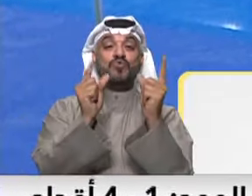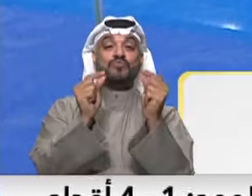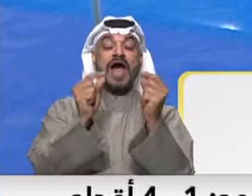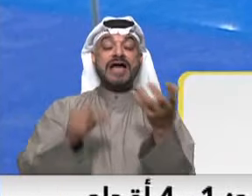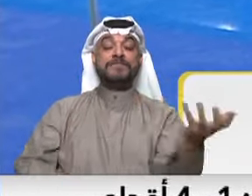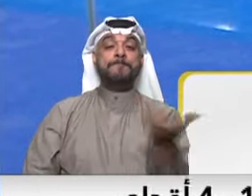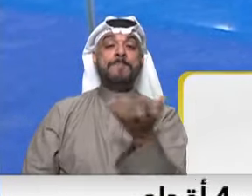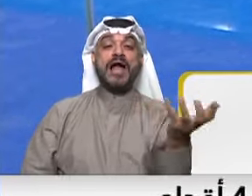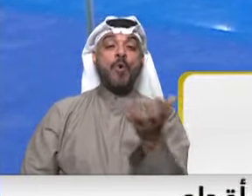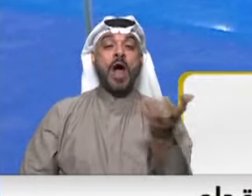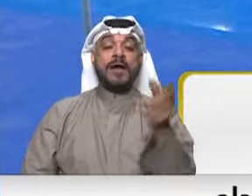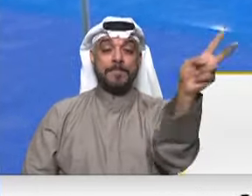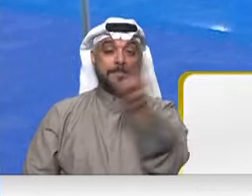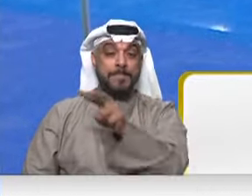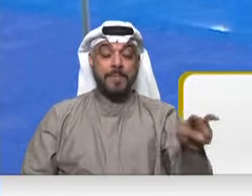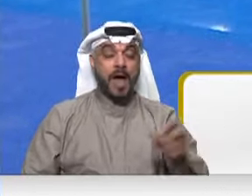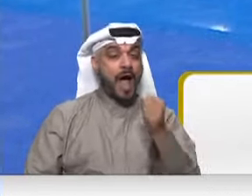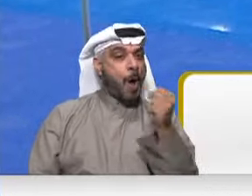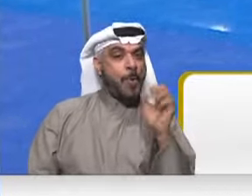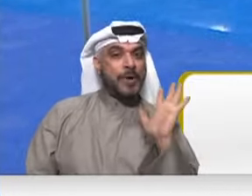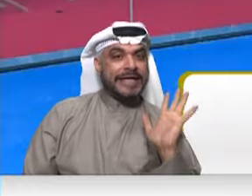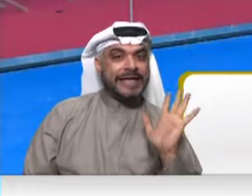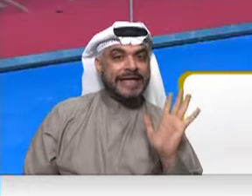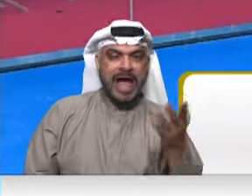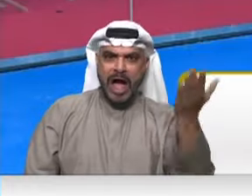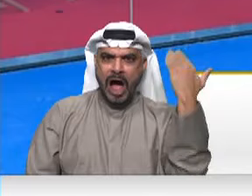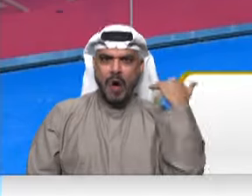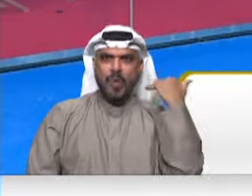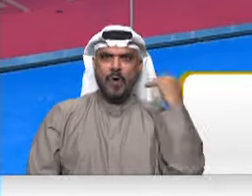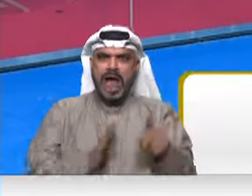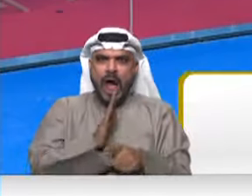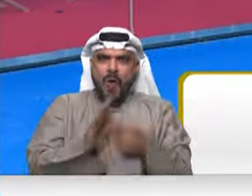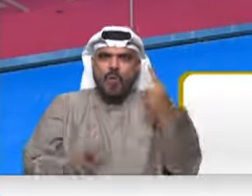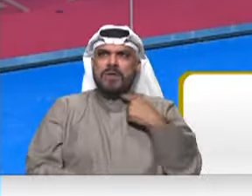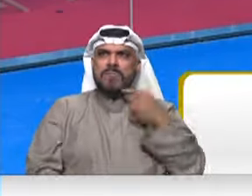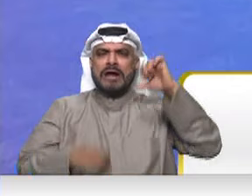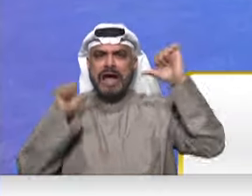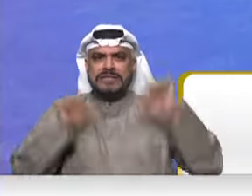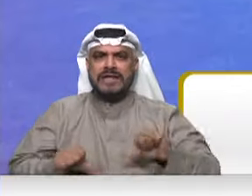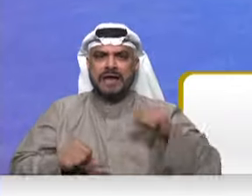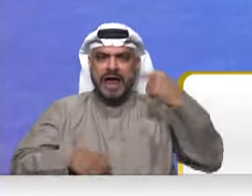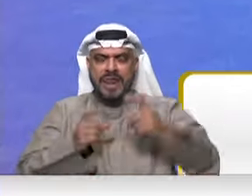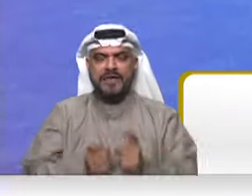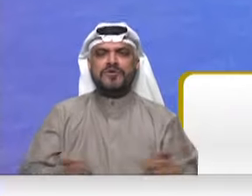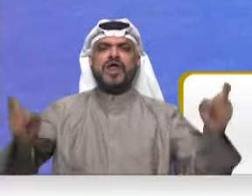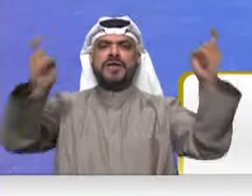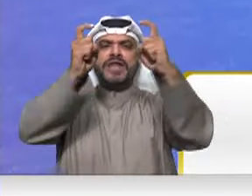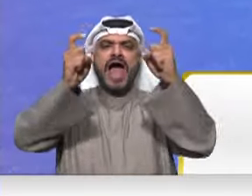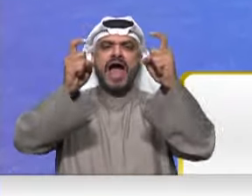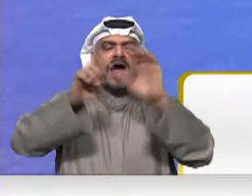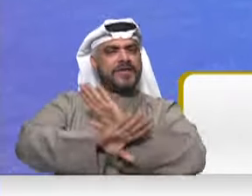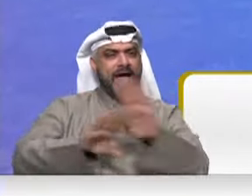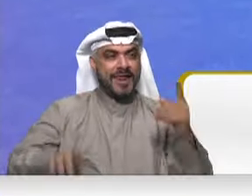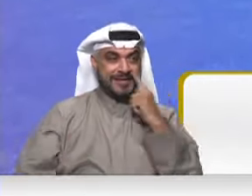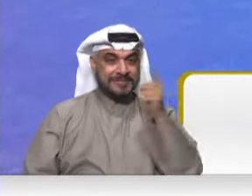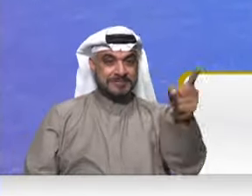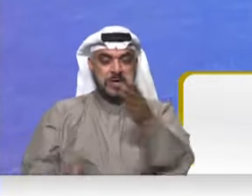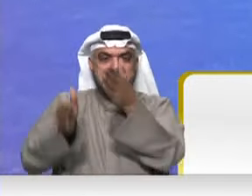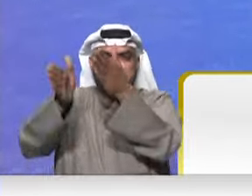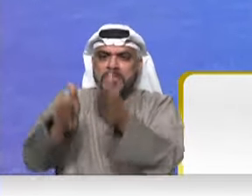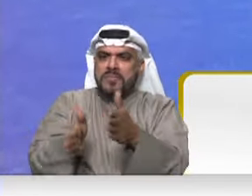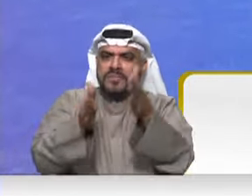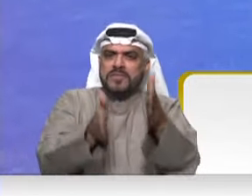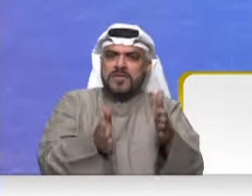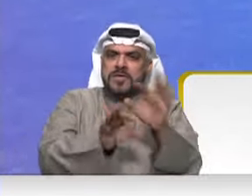عالي صراحة، في لاعبين منتخب مشاركين بالبطولة بس الحمد لله قدرنا نفوز وقدرنا نوصل النهائي ولله الحمد. نجاح تنظيمي وتنافسي